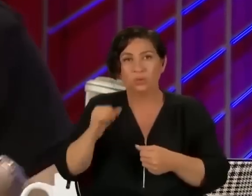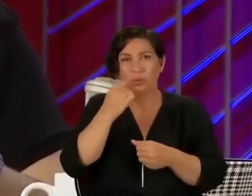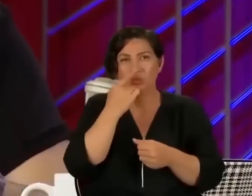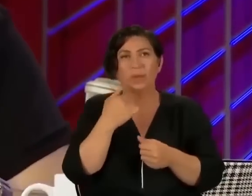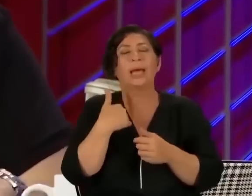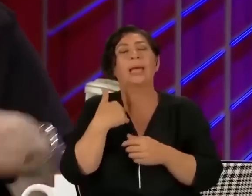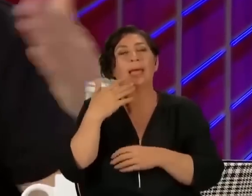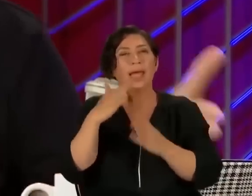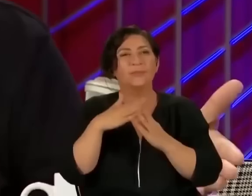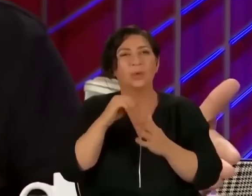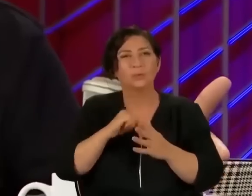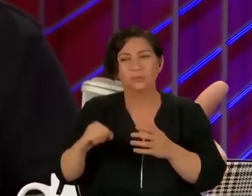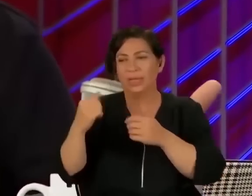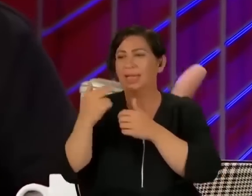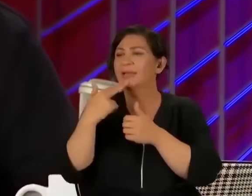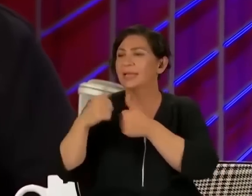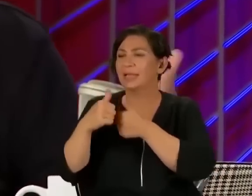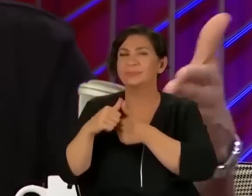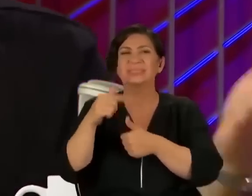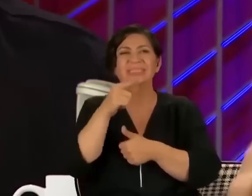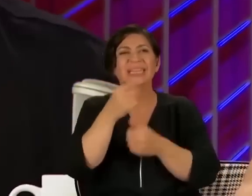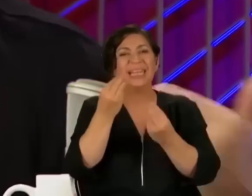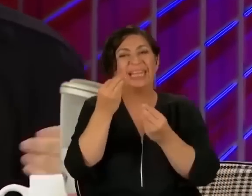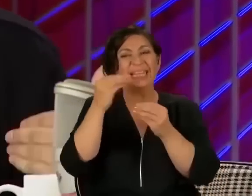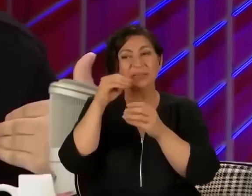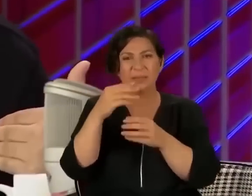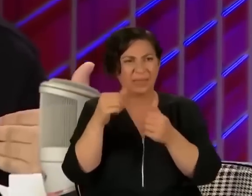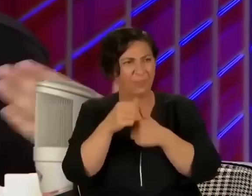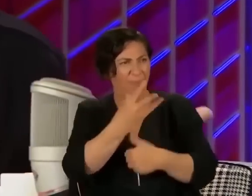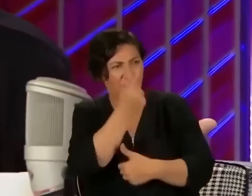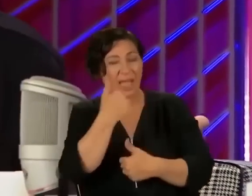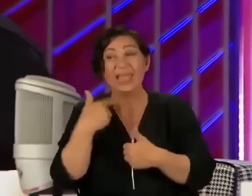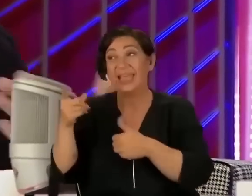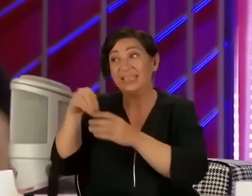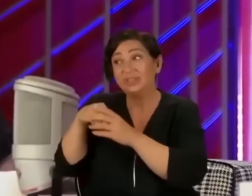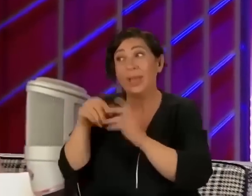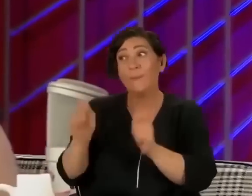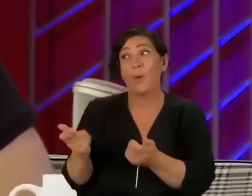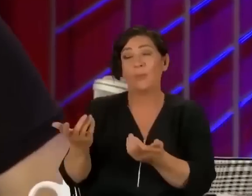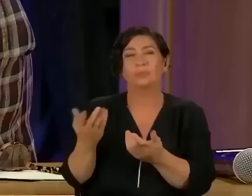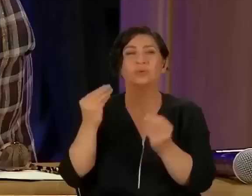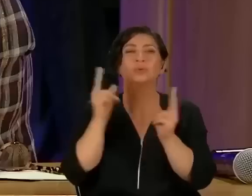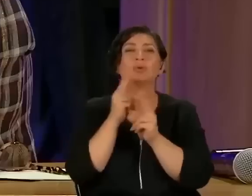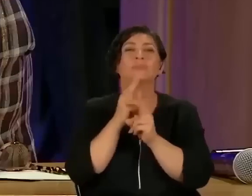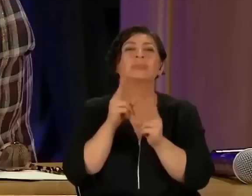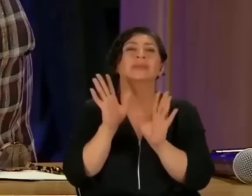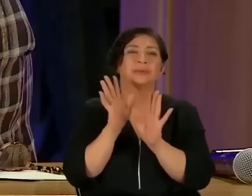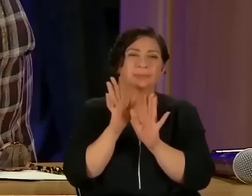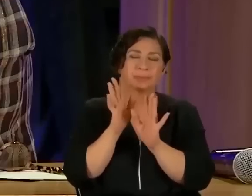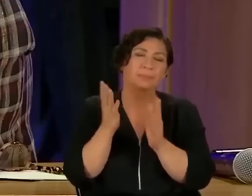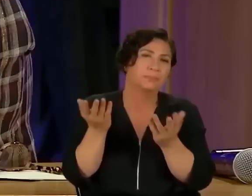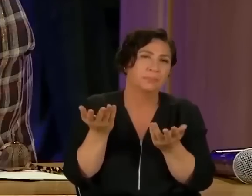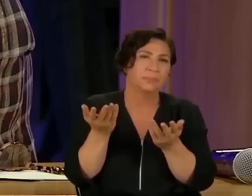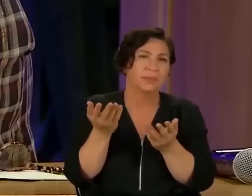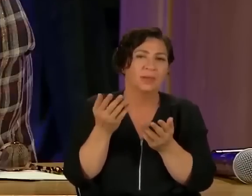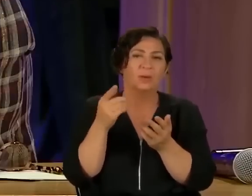güzel. Ve ben de evde osuruyorum. Karım kızdığında da senin iyiliğin için yapıyorum diyorum dedi. Güzel. Çok gülünmedi adama.